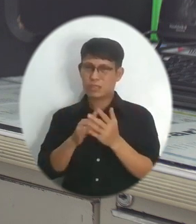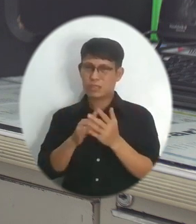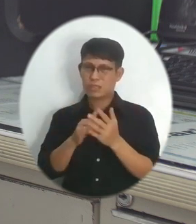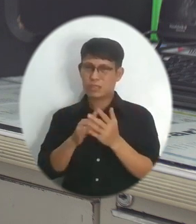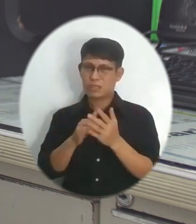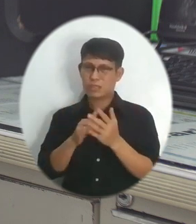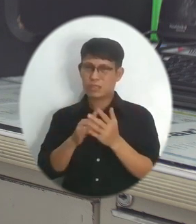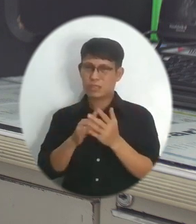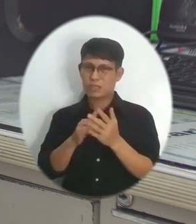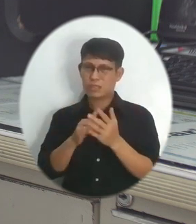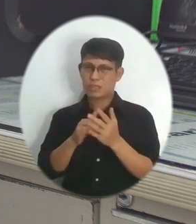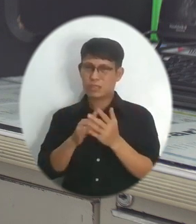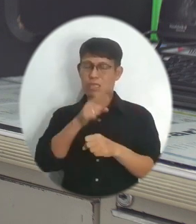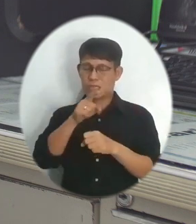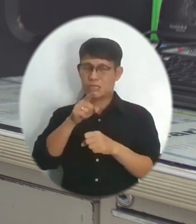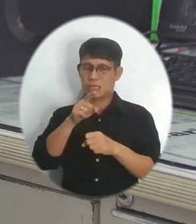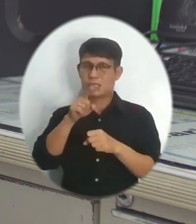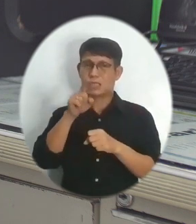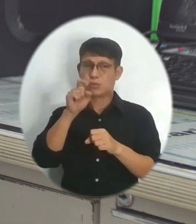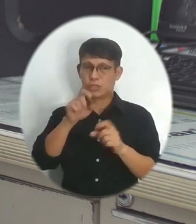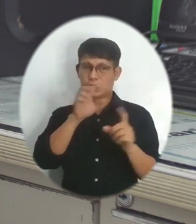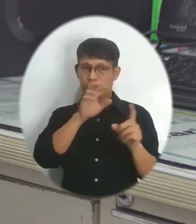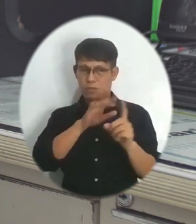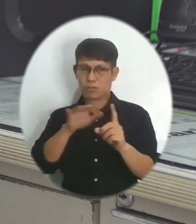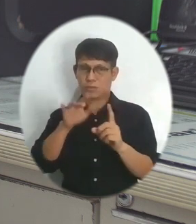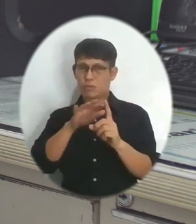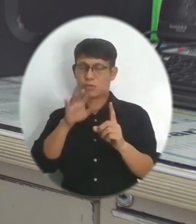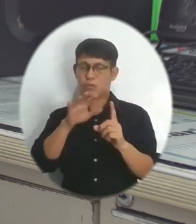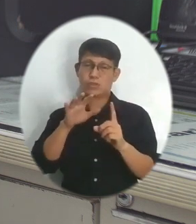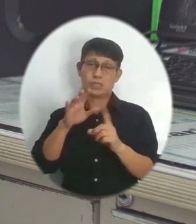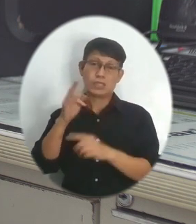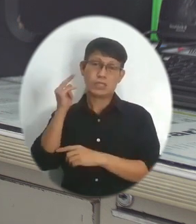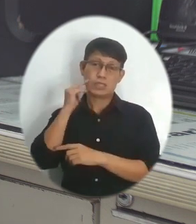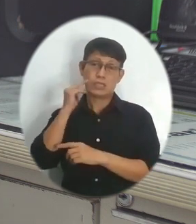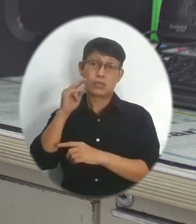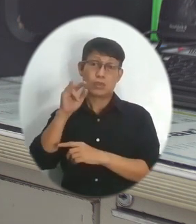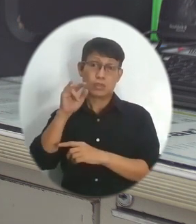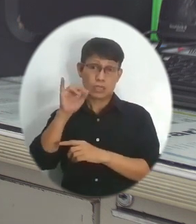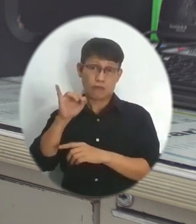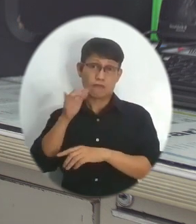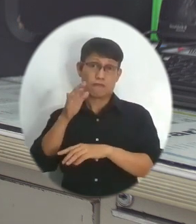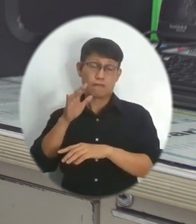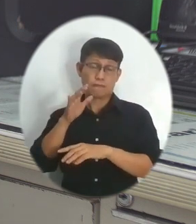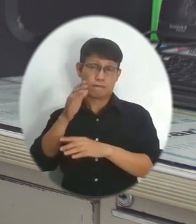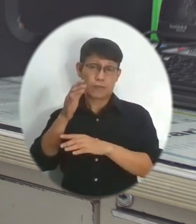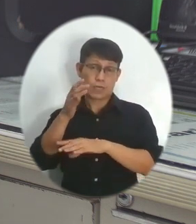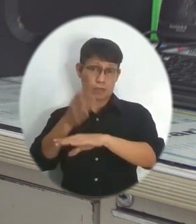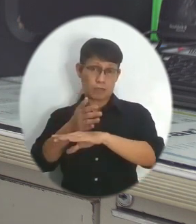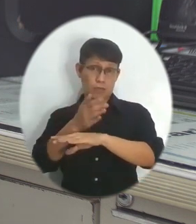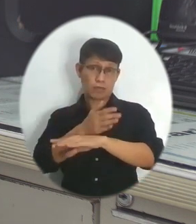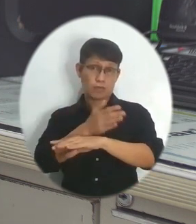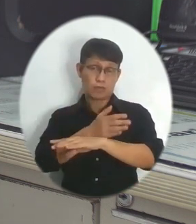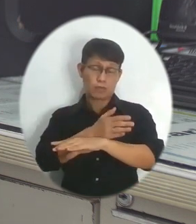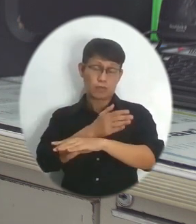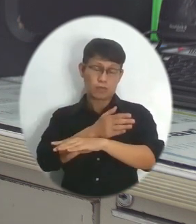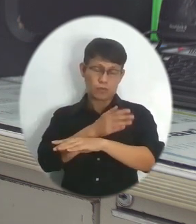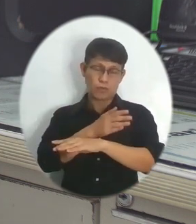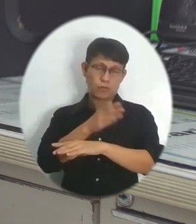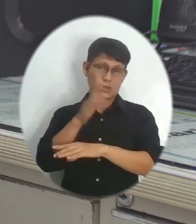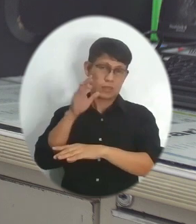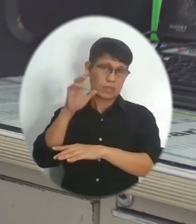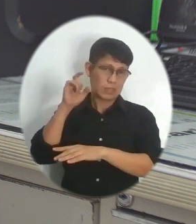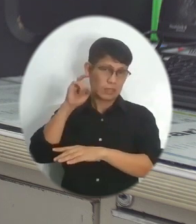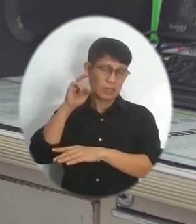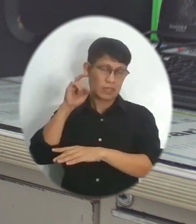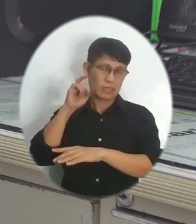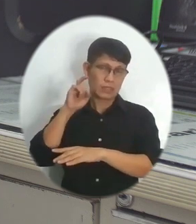isang taon. So, titignan natin or imo-monitor natin si Natalie kung may improvement ba sa paglagay ng